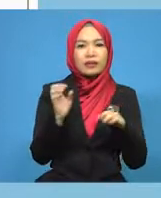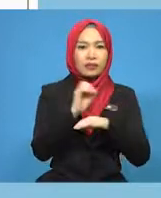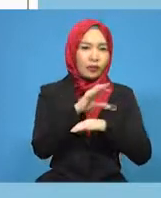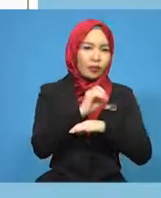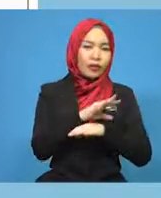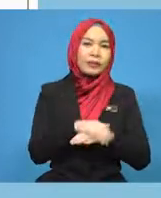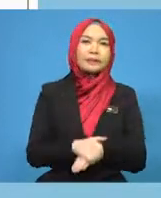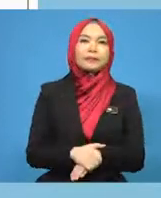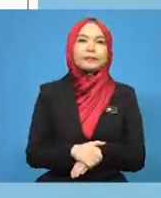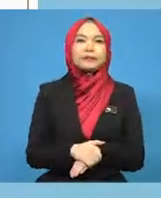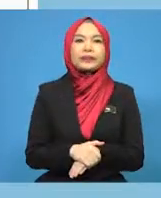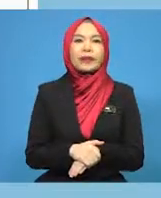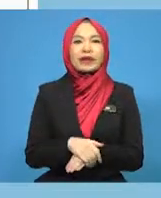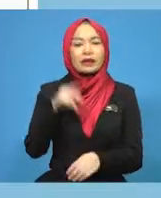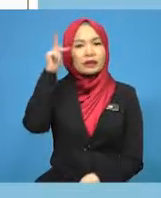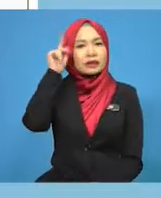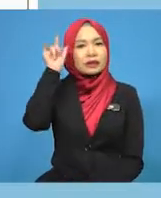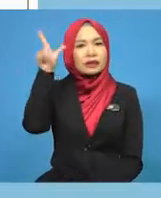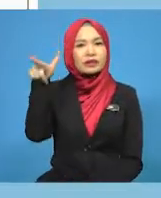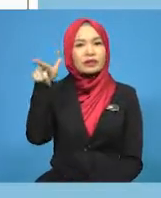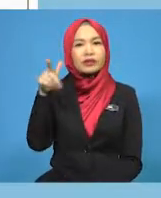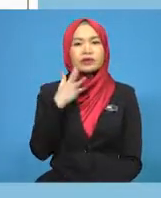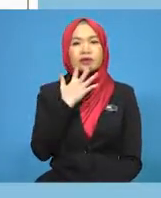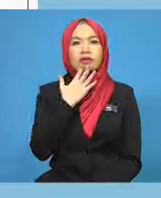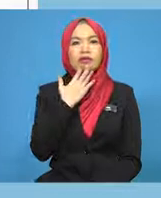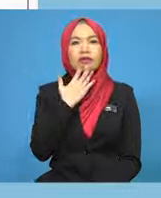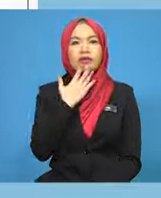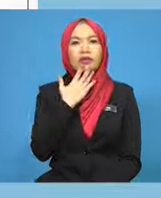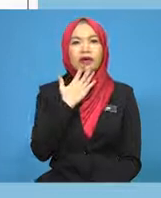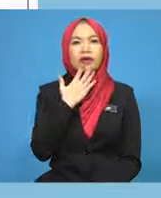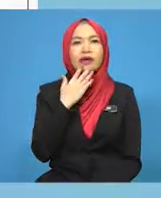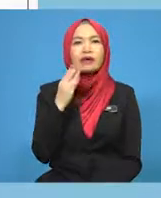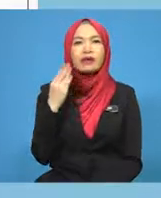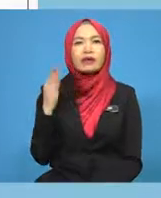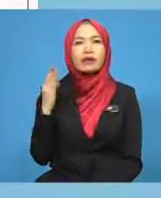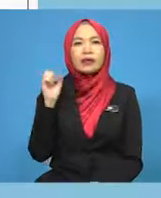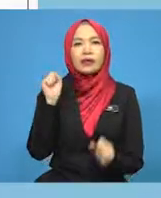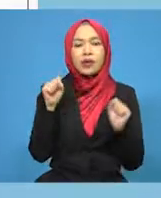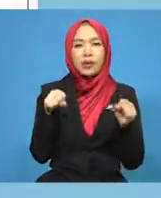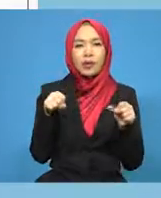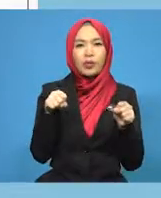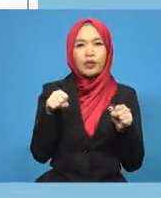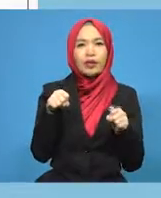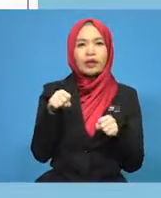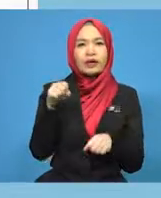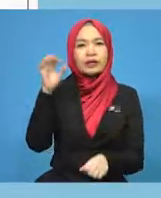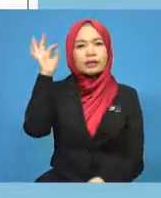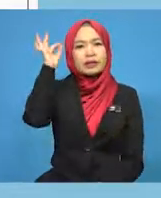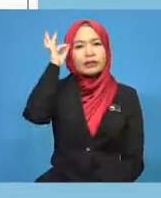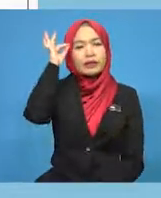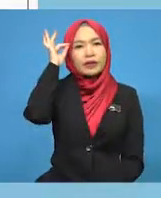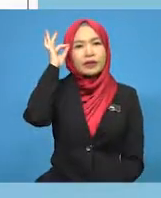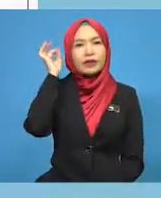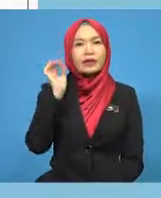pandangan ilmu psikologi, warna biru tua mampu merangsang pemikiran yang positif dan biru